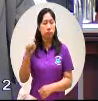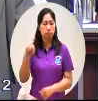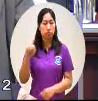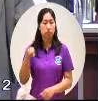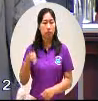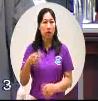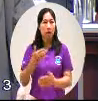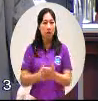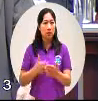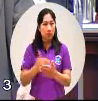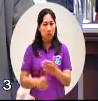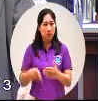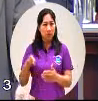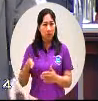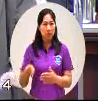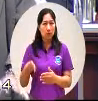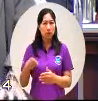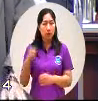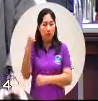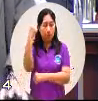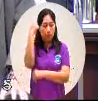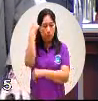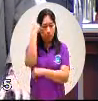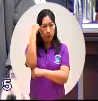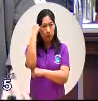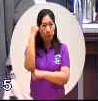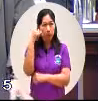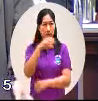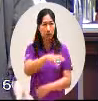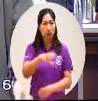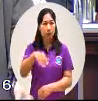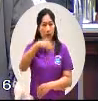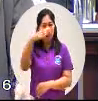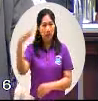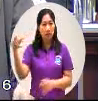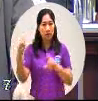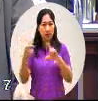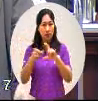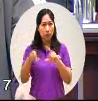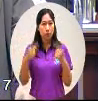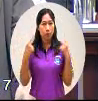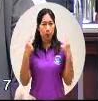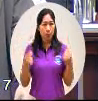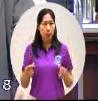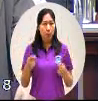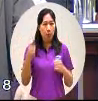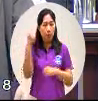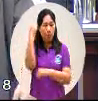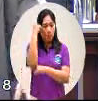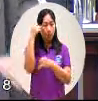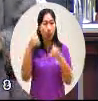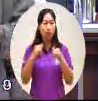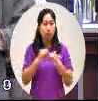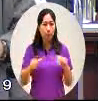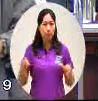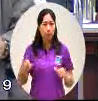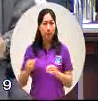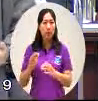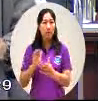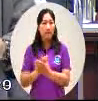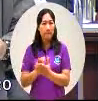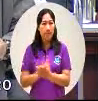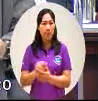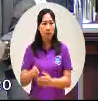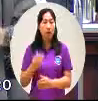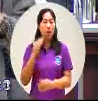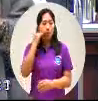们的在住在我们几个山区的这些原住民，我们的市民朋友如果有